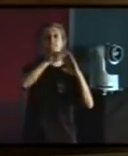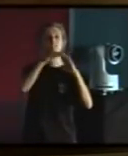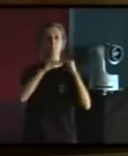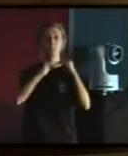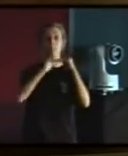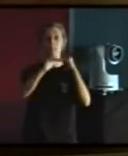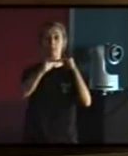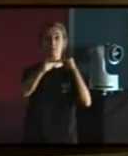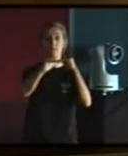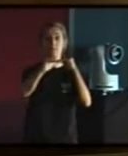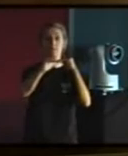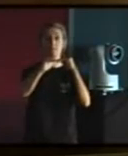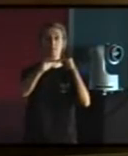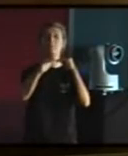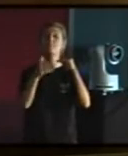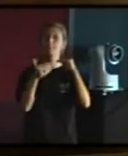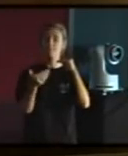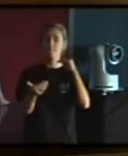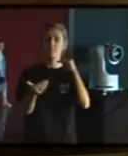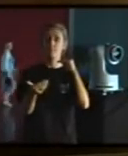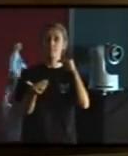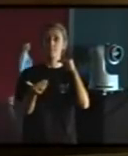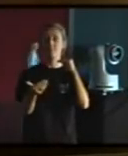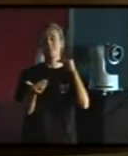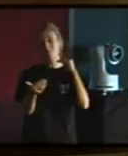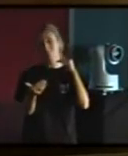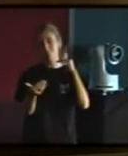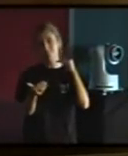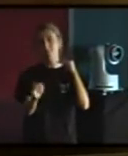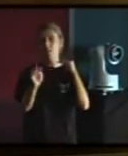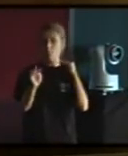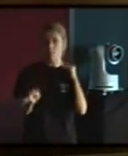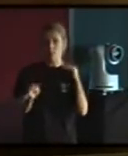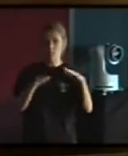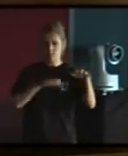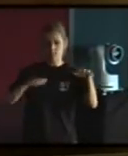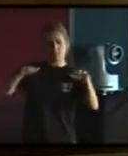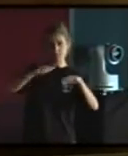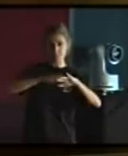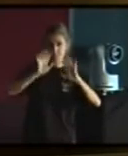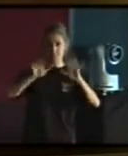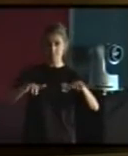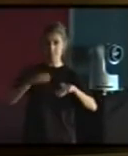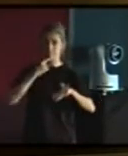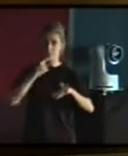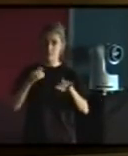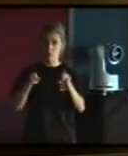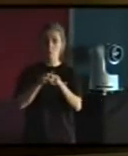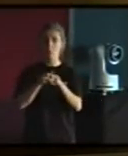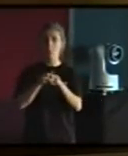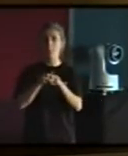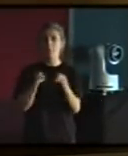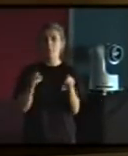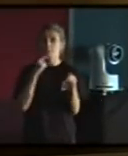Voilà, on est là sur l'escalier. On voit comment aussi, parce que comme c'est très dense, on voulait effacer l'échelle, c'est-à-dire